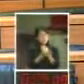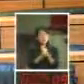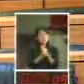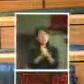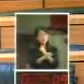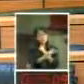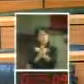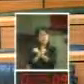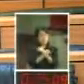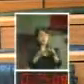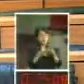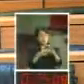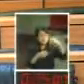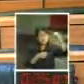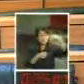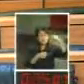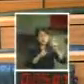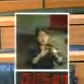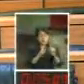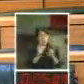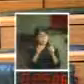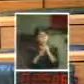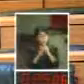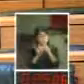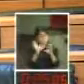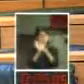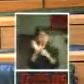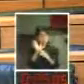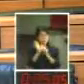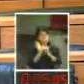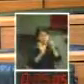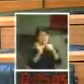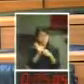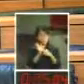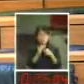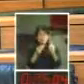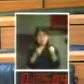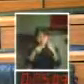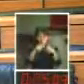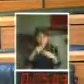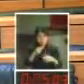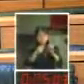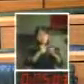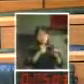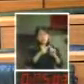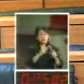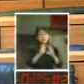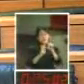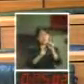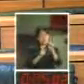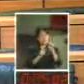างที่มีอยู่ในรูปนี้นะครับท่านประธาน37คันที่กระทรวงมหาดไทยเขาบอกว่าเขา